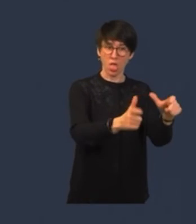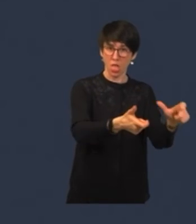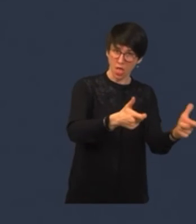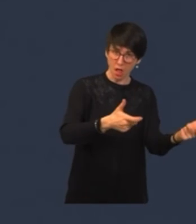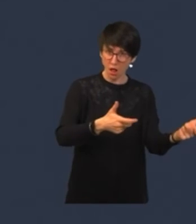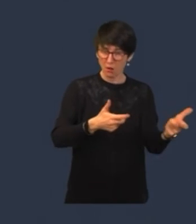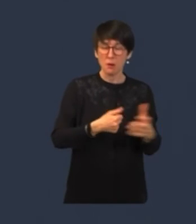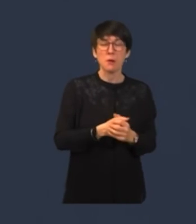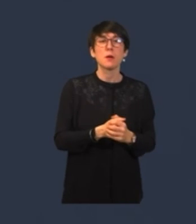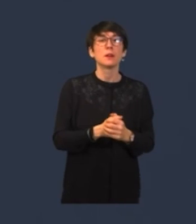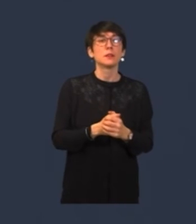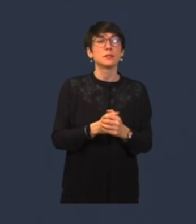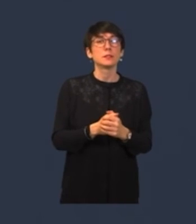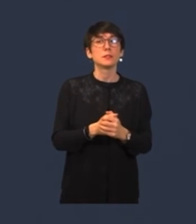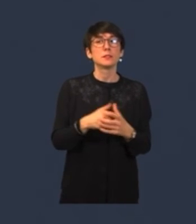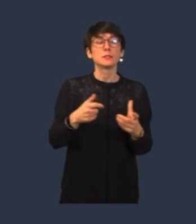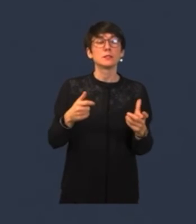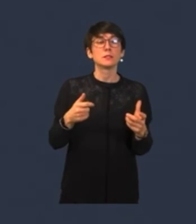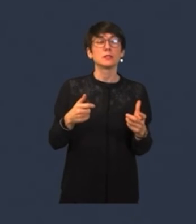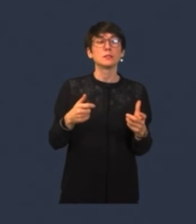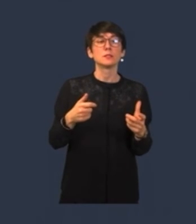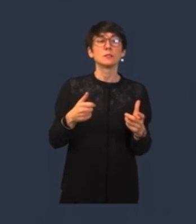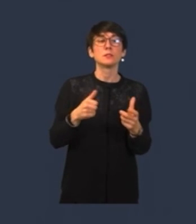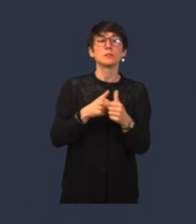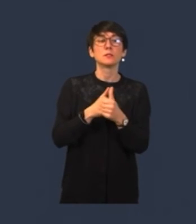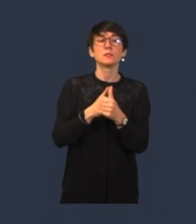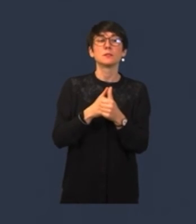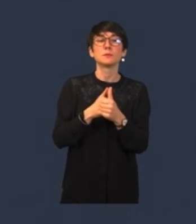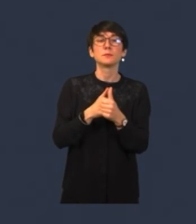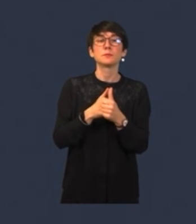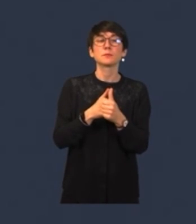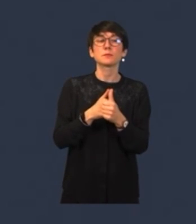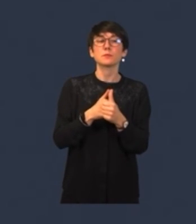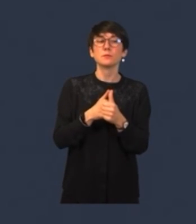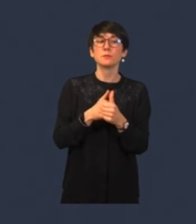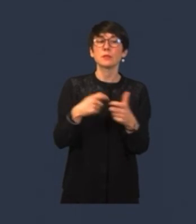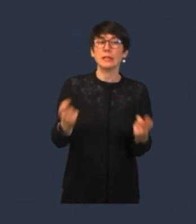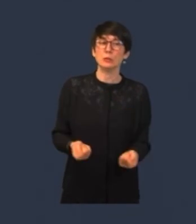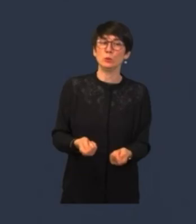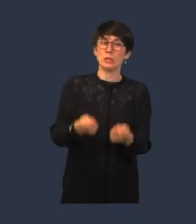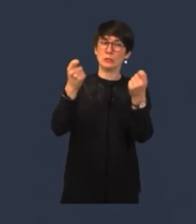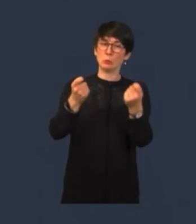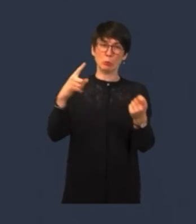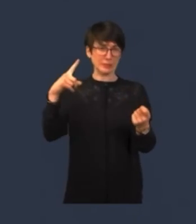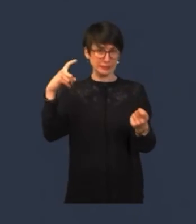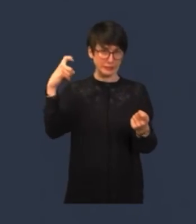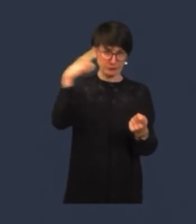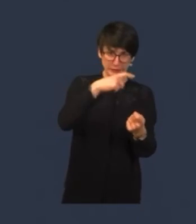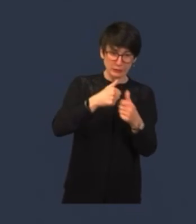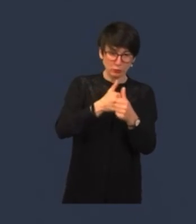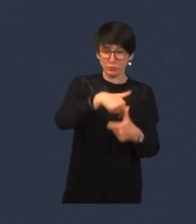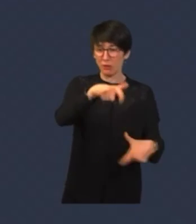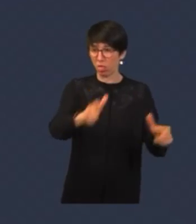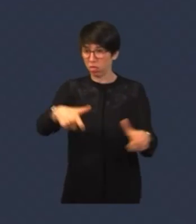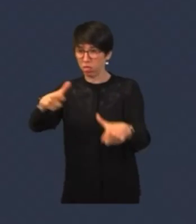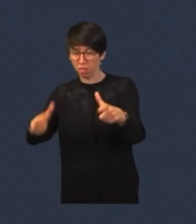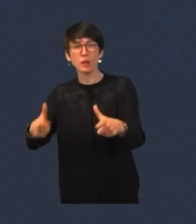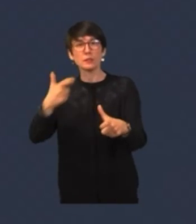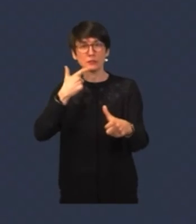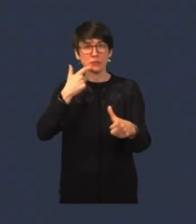tué l'éducation. L'éducation a tué la considération que les deux sexes devaient avoir l'un pour